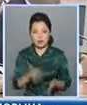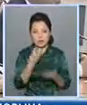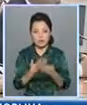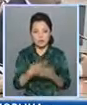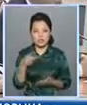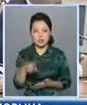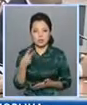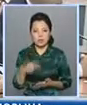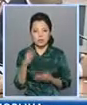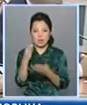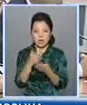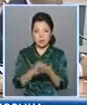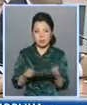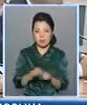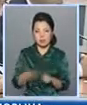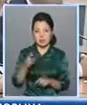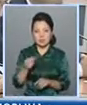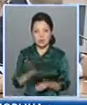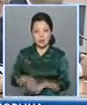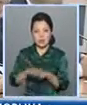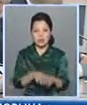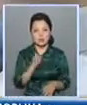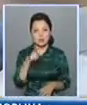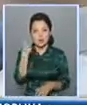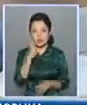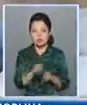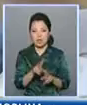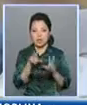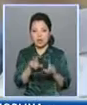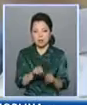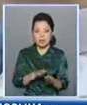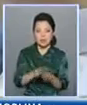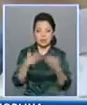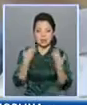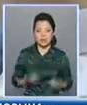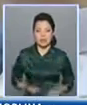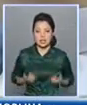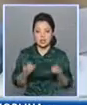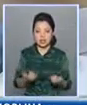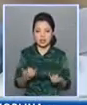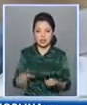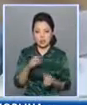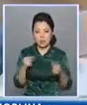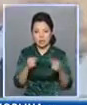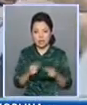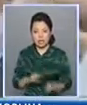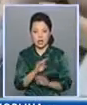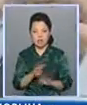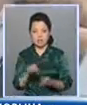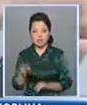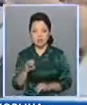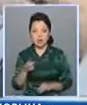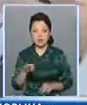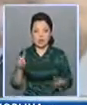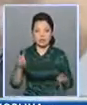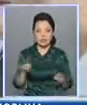бойынша субсидия алып, кәсібін өрге домалатқысы келетін кәсіпкерлерге кепілдеме беру жүйесі жеңілдетілген. Нақтырақ айтсақ, бұған дейін даму қоры